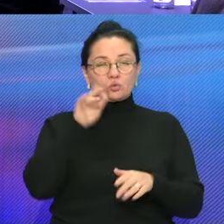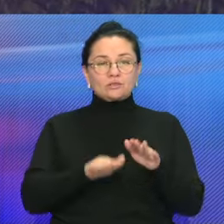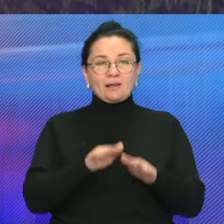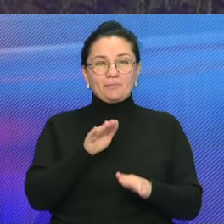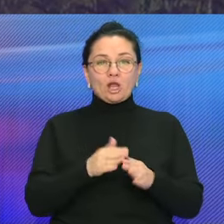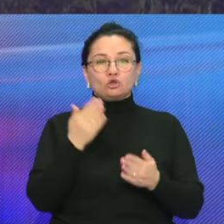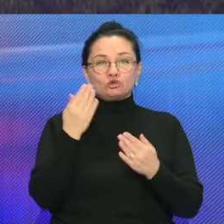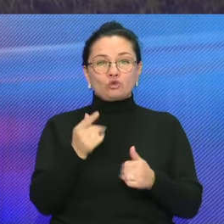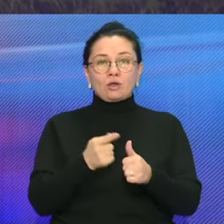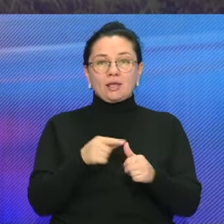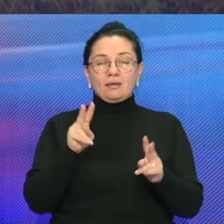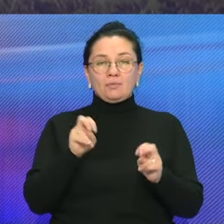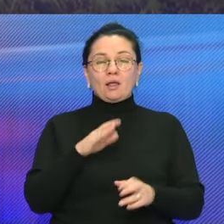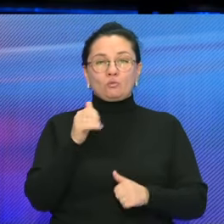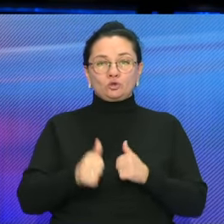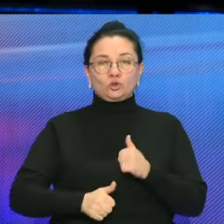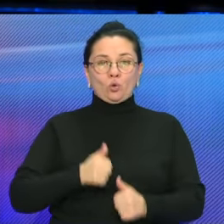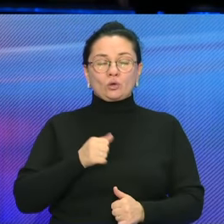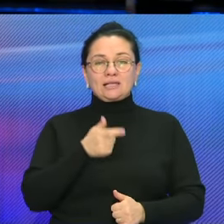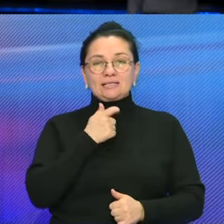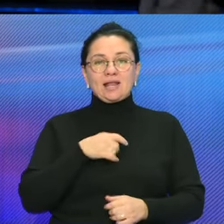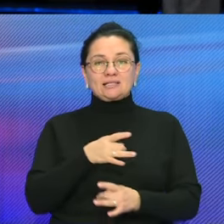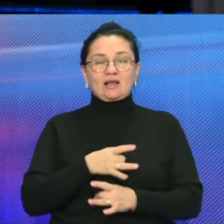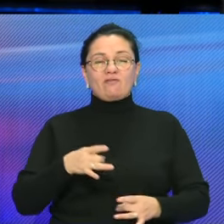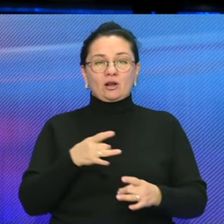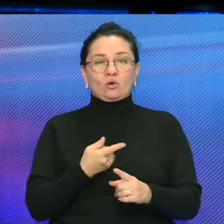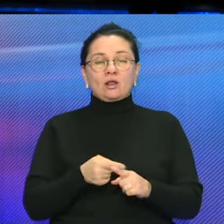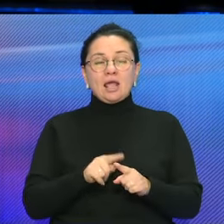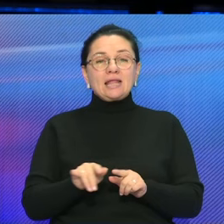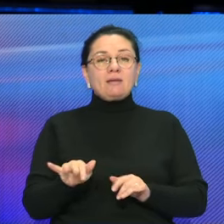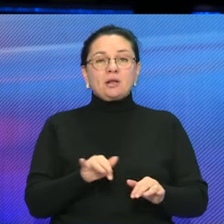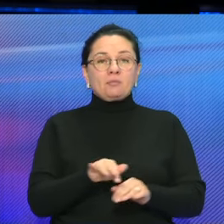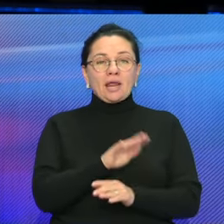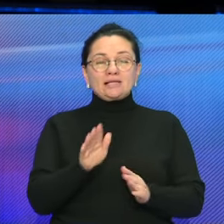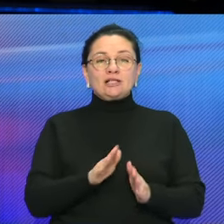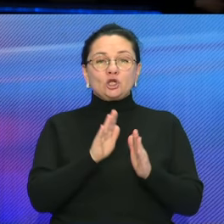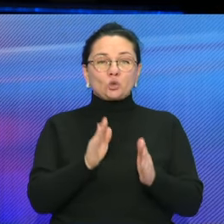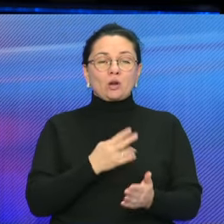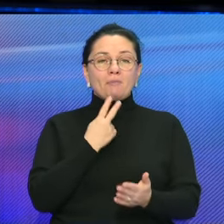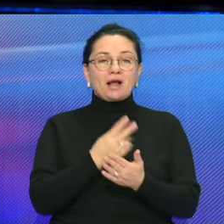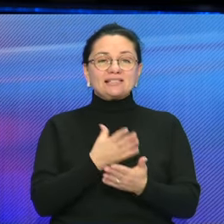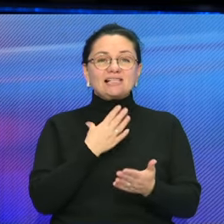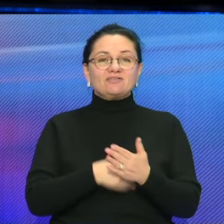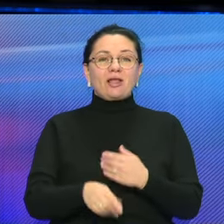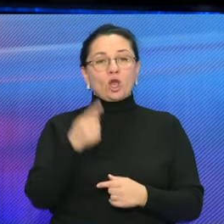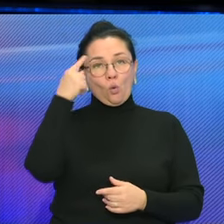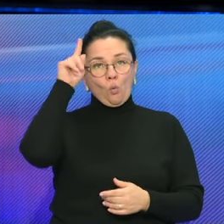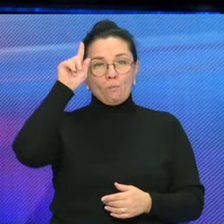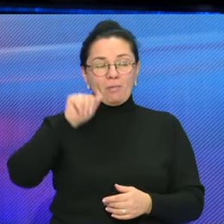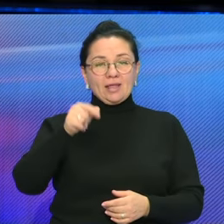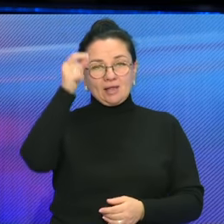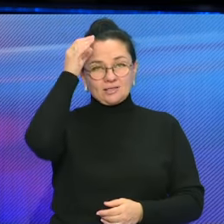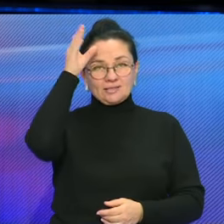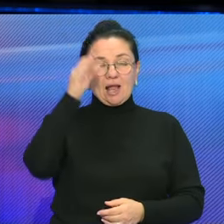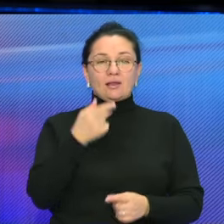станут гонором Ленинского района Гродно. Это мероприятие не только, чтобы показать там знания, свои умения, но в первую очередь